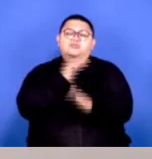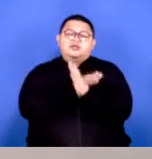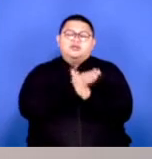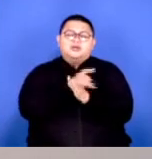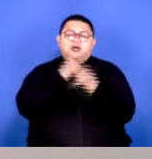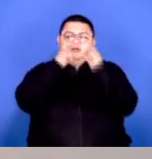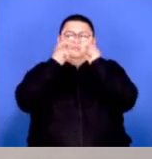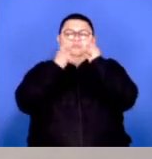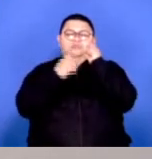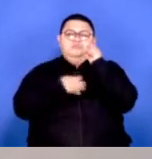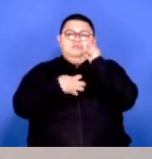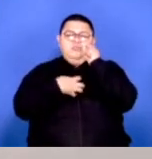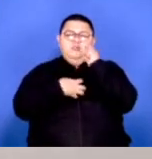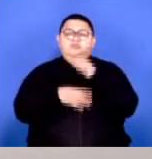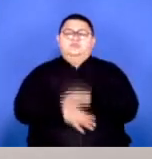pernafasan akibat abu vulkanik.